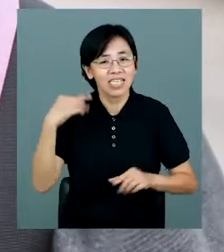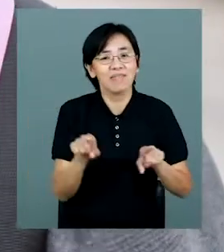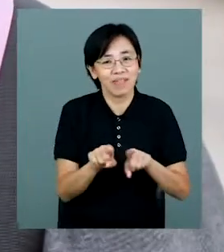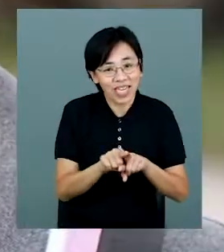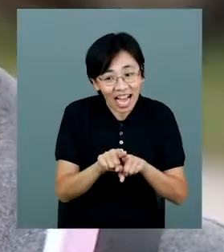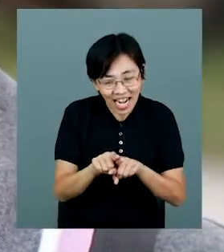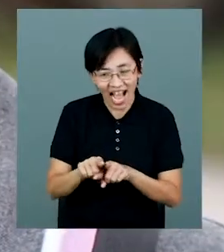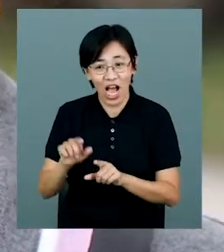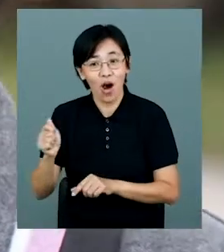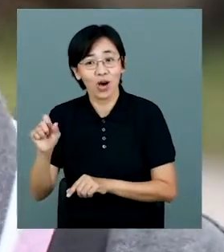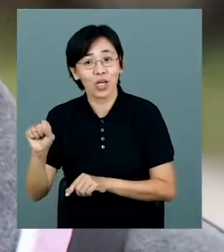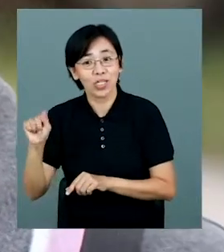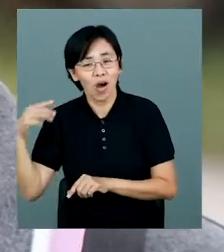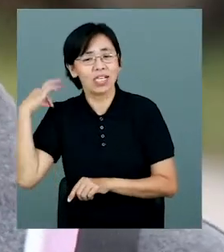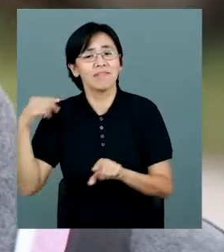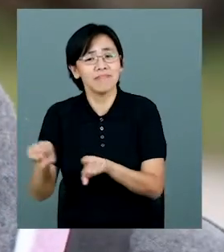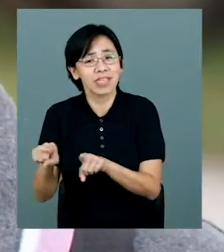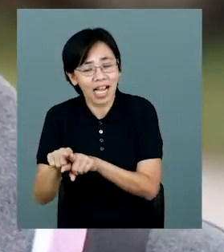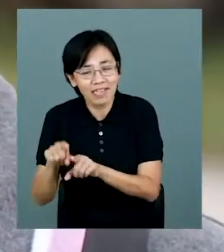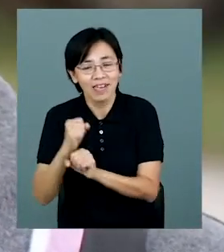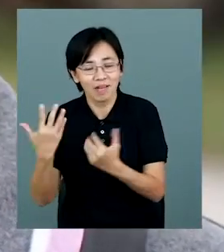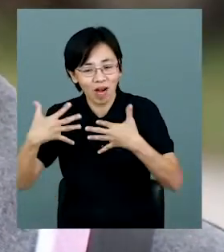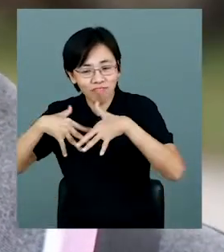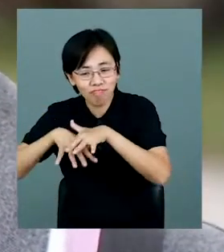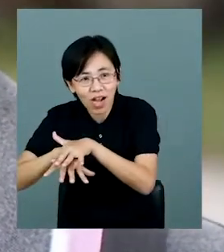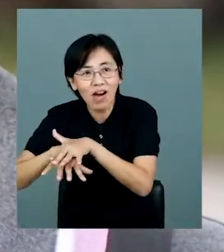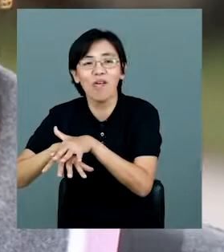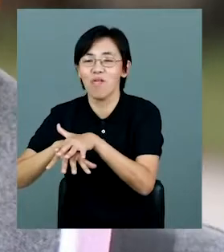จิตอาสาคือมาในแนวทางเดียวกันเราก็เลยทำ